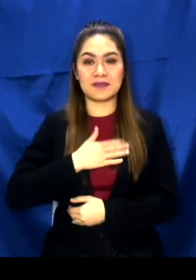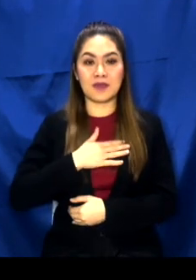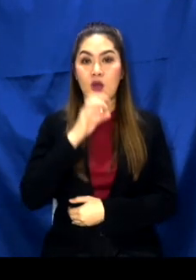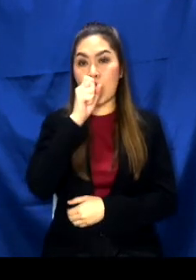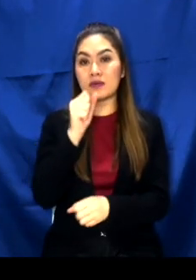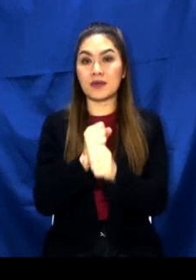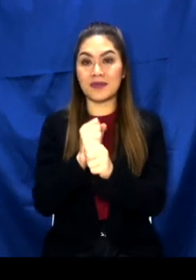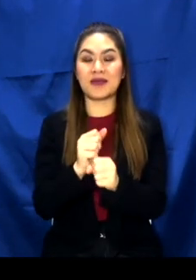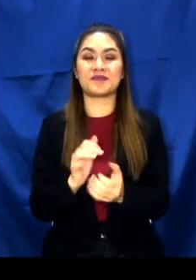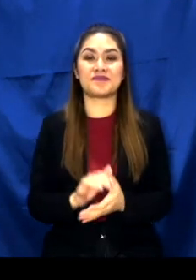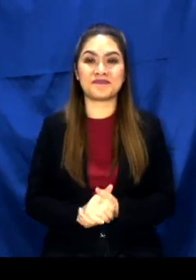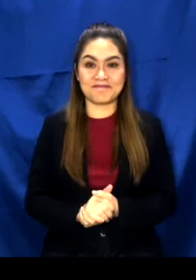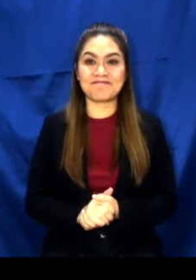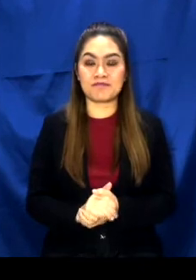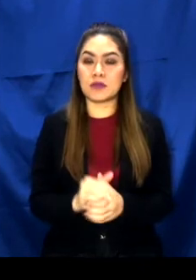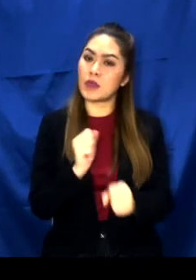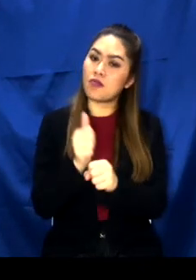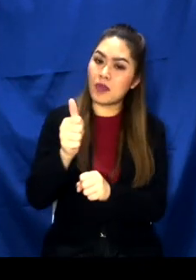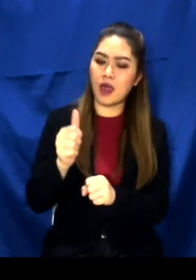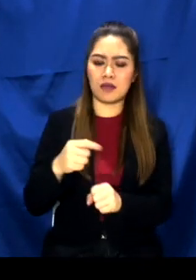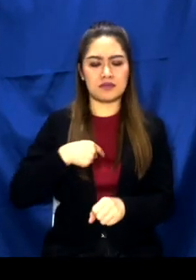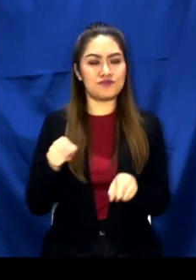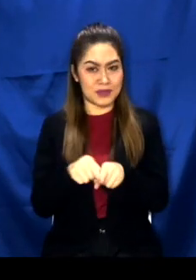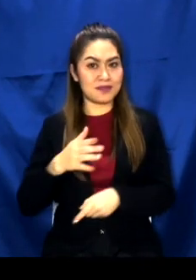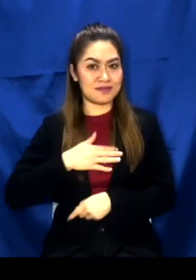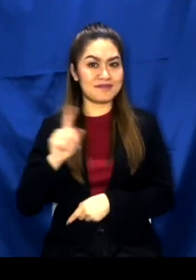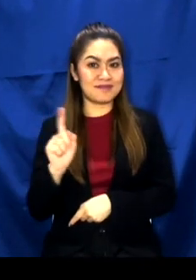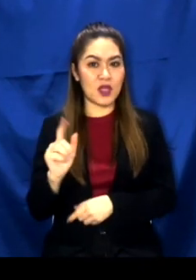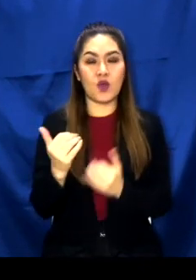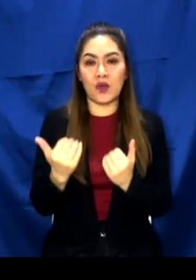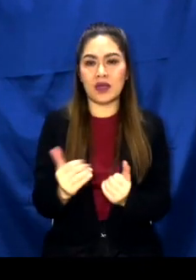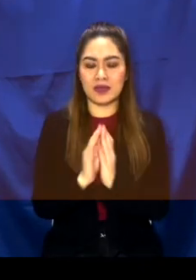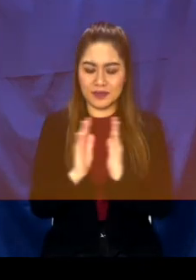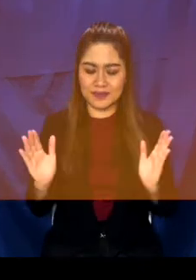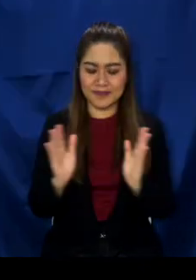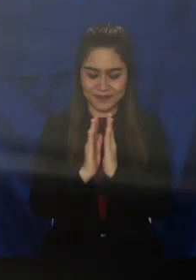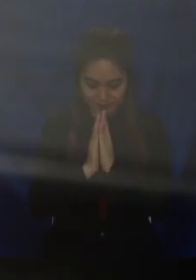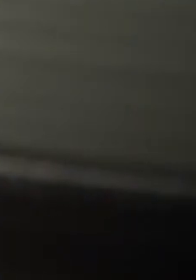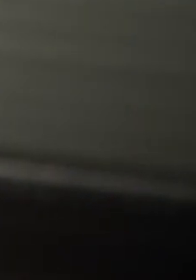องไปทำกันดูก่อนนะคะว่าจะทำได้เท่าครูหรือเปล่านะคะค่ะสำหรับ EP นี้ขอบคุณค่ะ